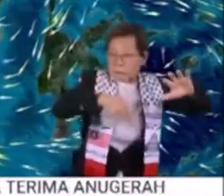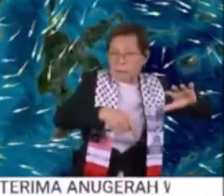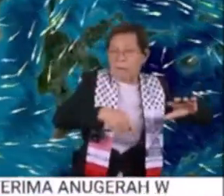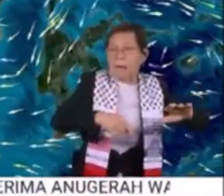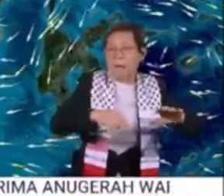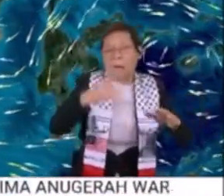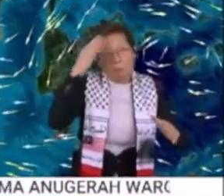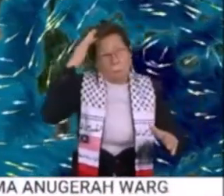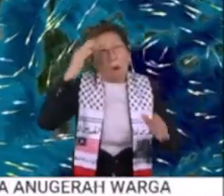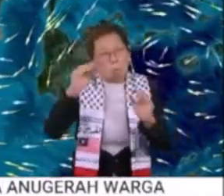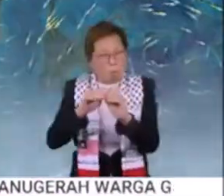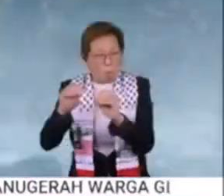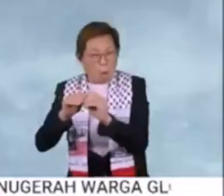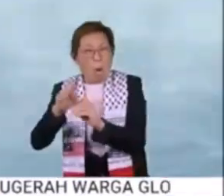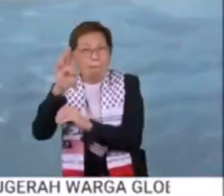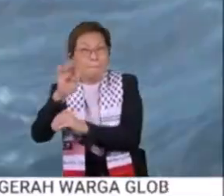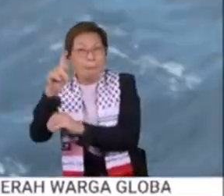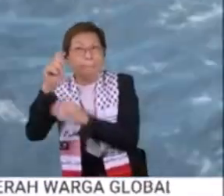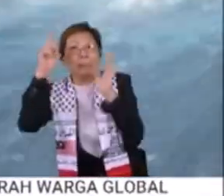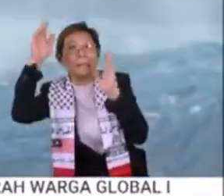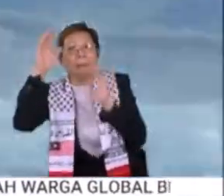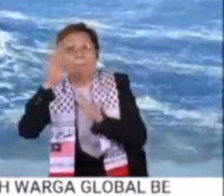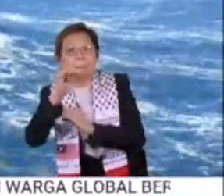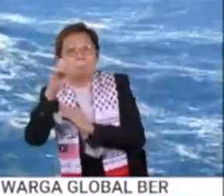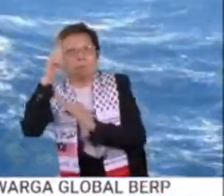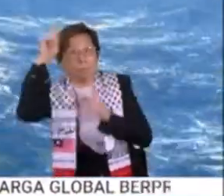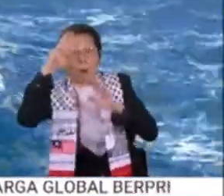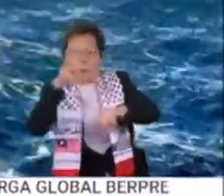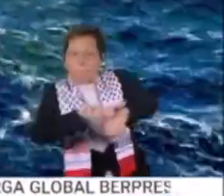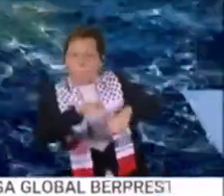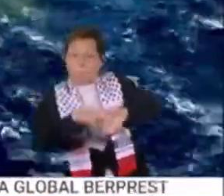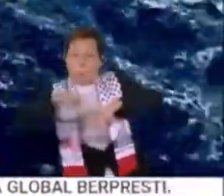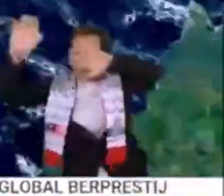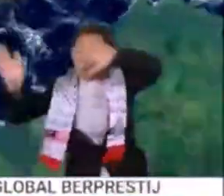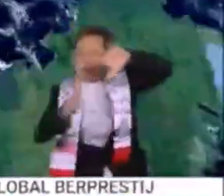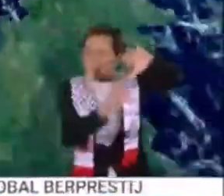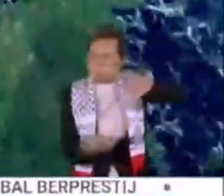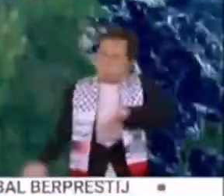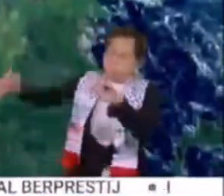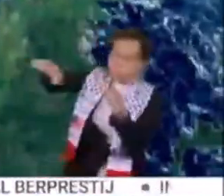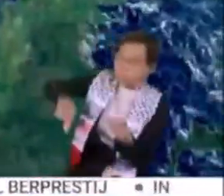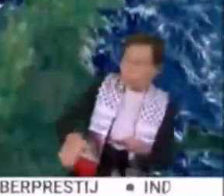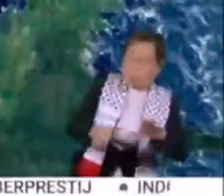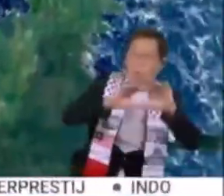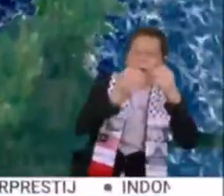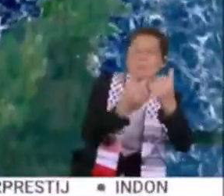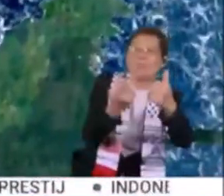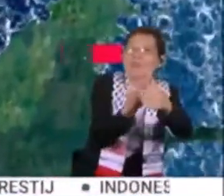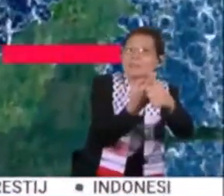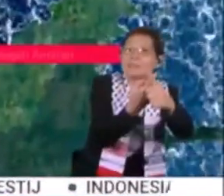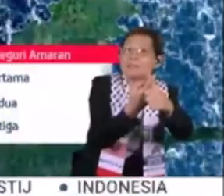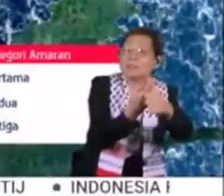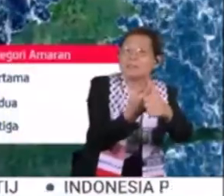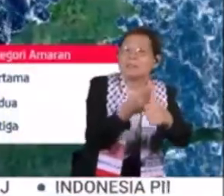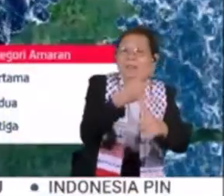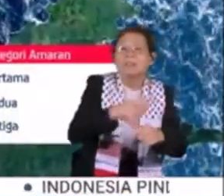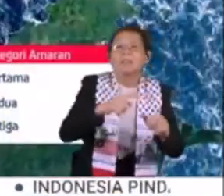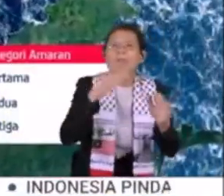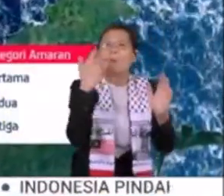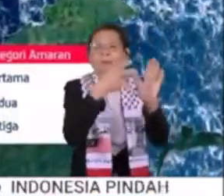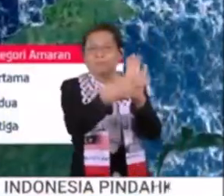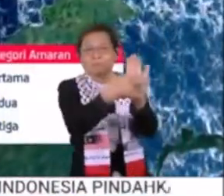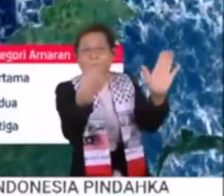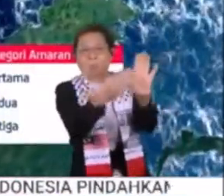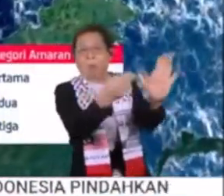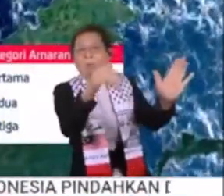akan meningkat. Oleh itu, Map Malaysia telah mengeluarkan amaran angin kencang dan laut bergelora kategori pertama bagi kawasan yang ditandakan